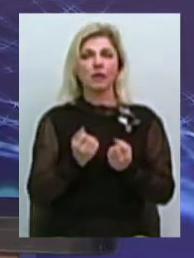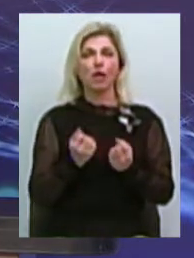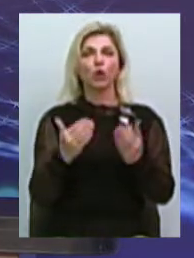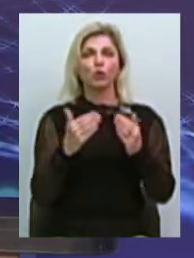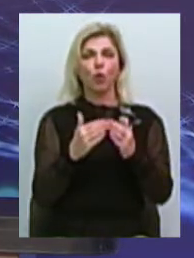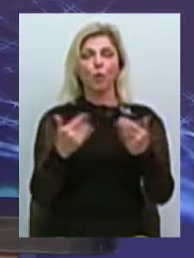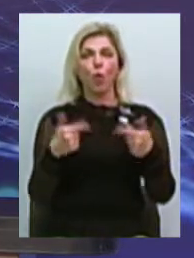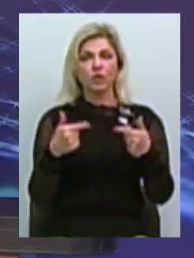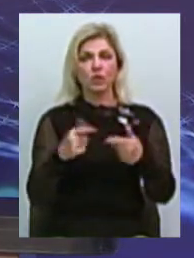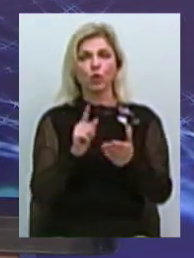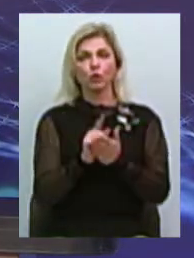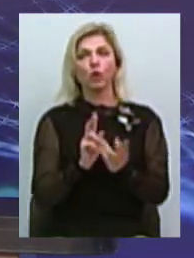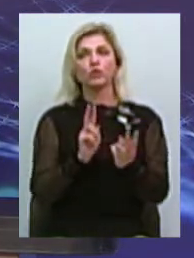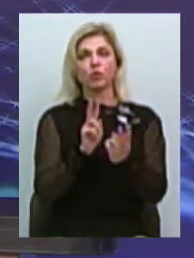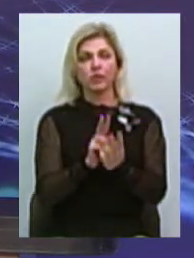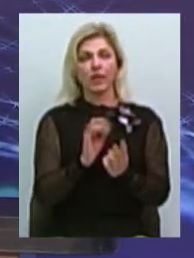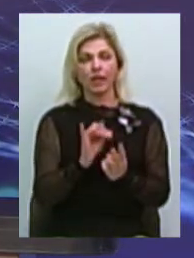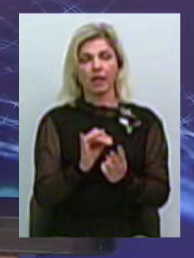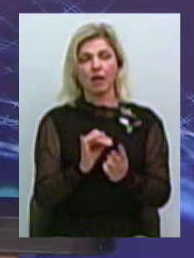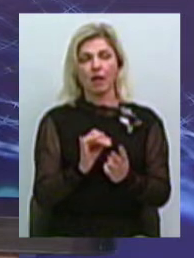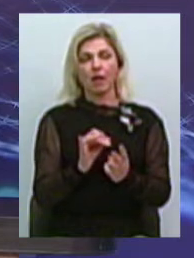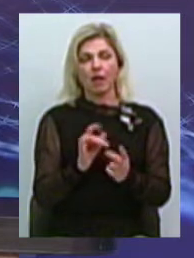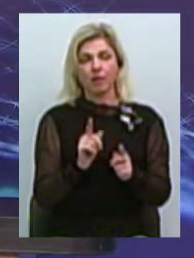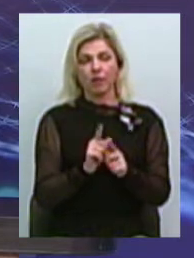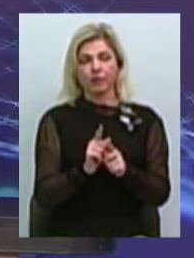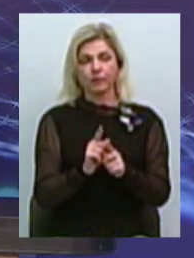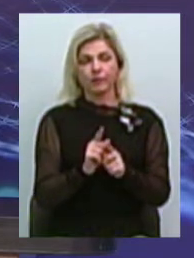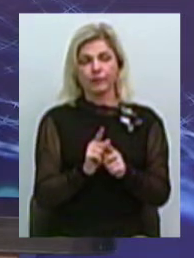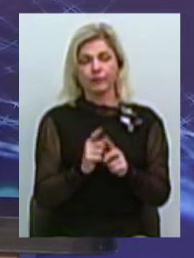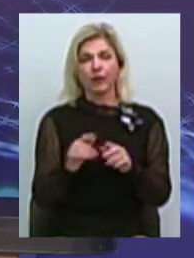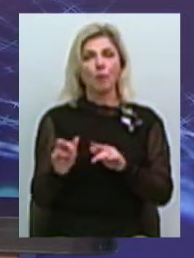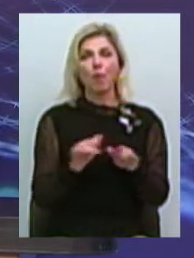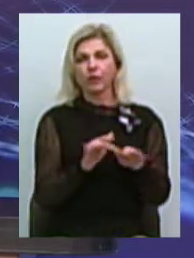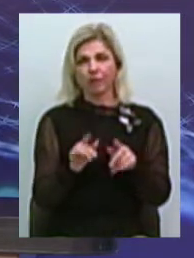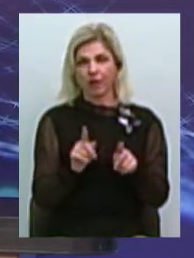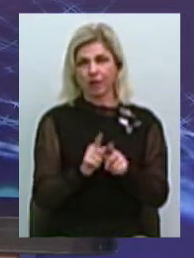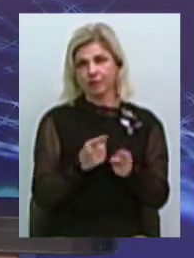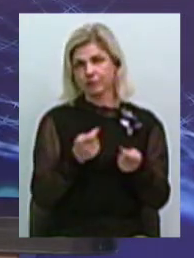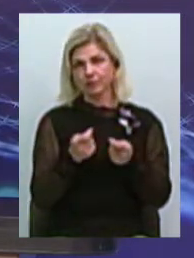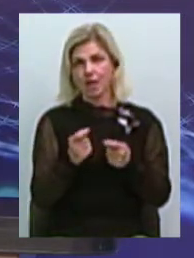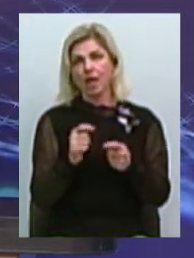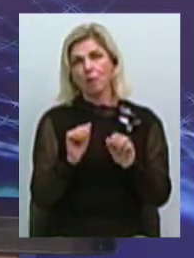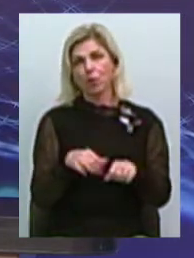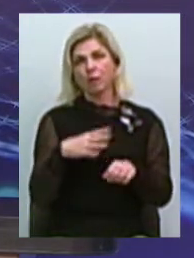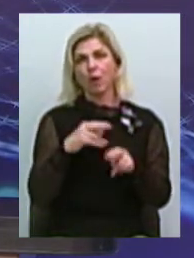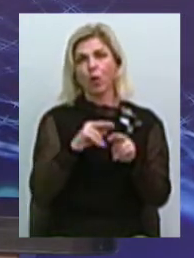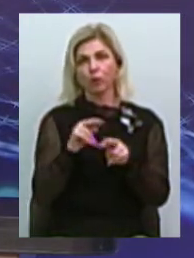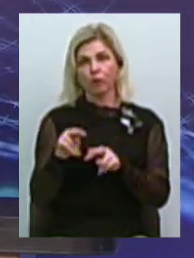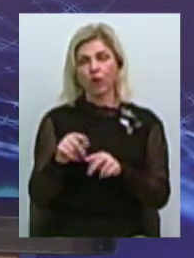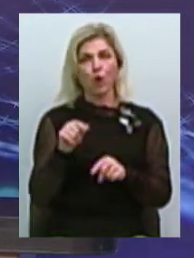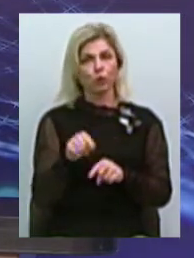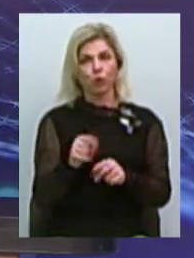має зустріти і вона має тримати, ну скажімо, більш-менш модерувати цей процес або, можливо, навіть контролювати. Тут якраз цього